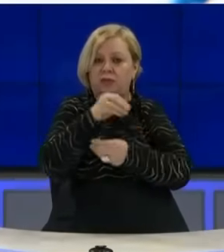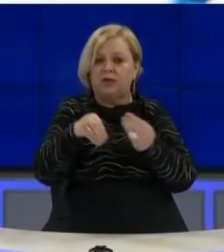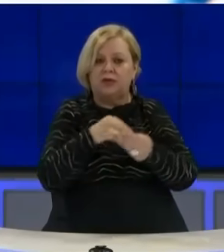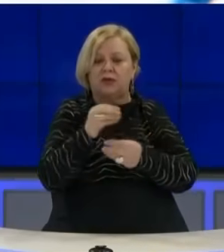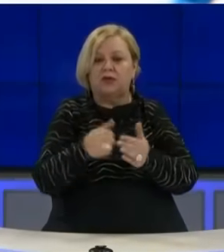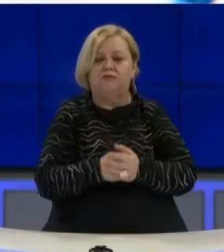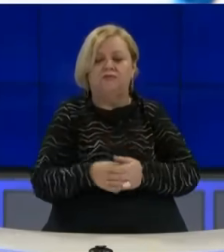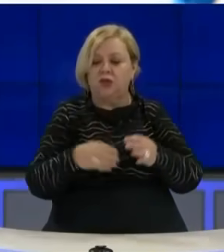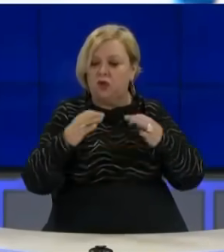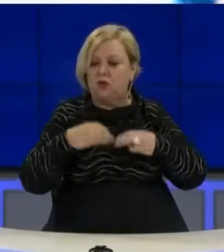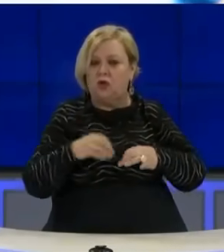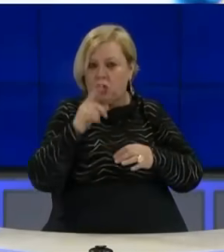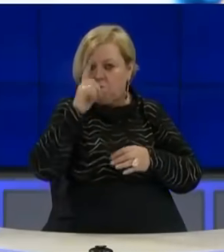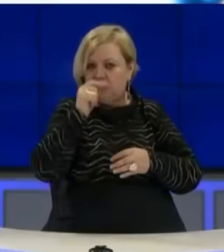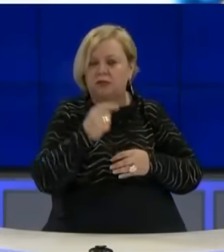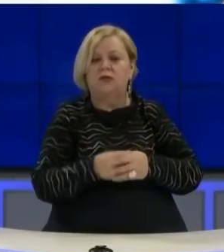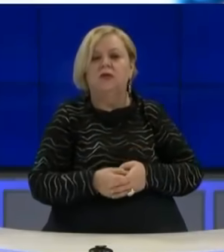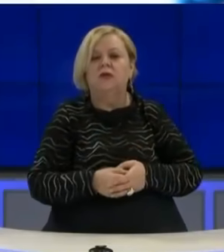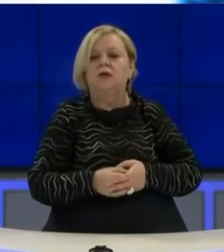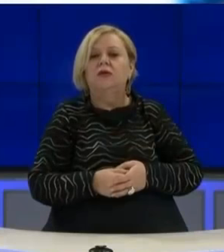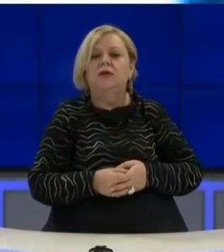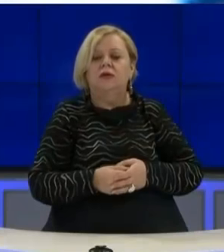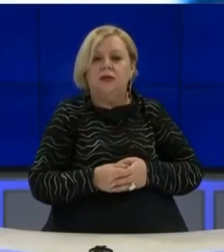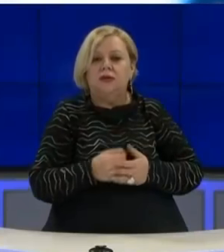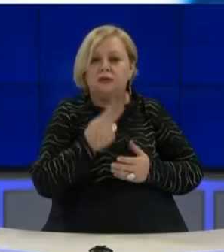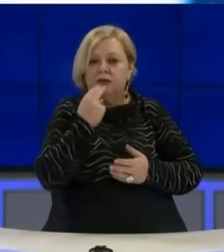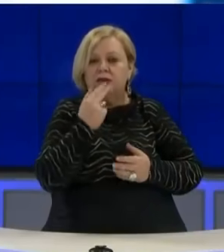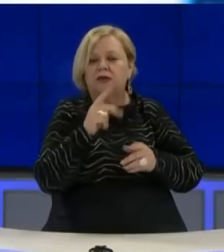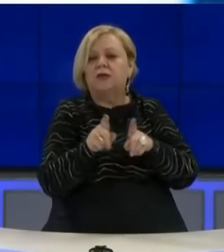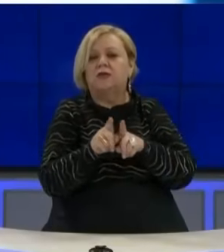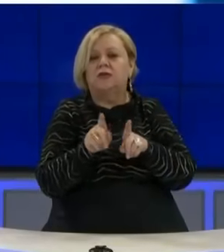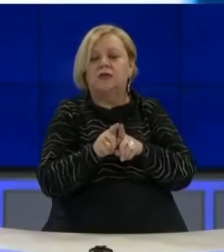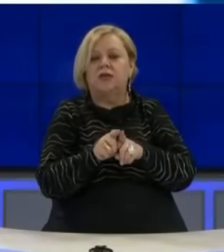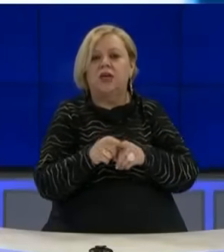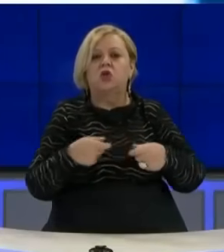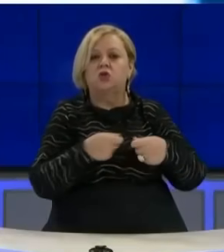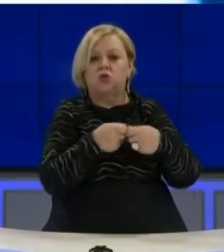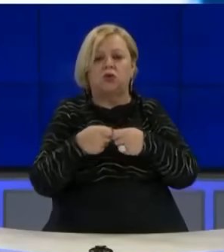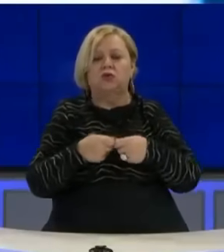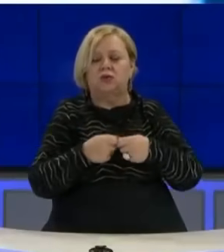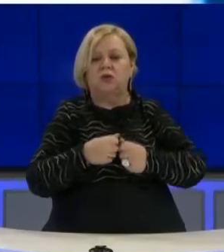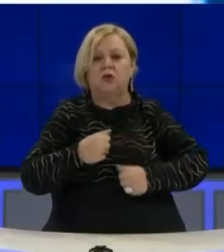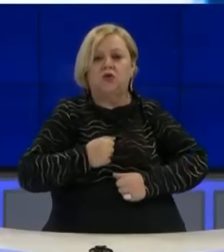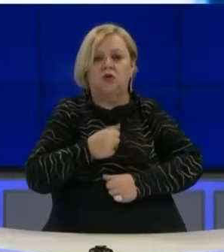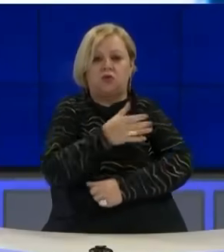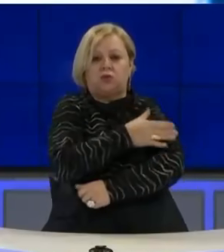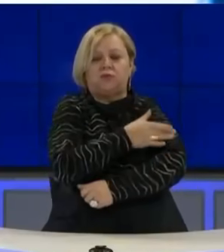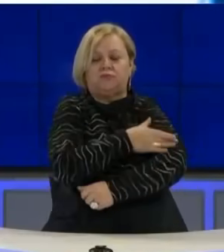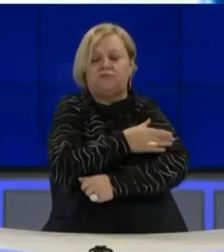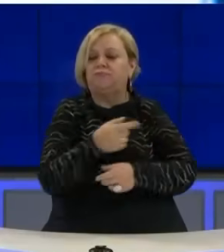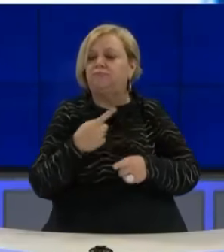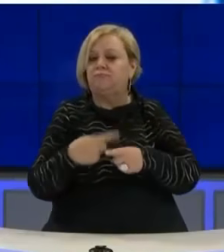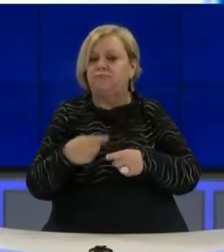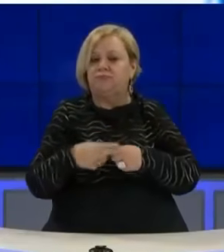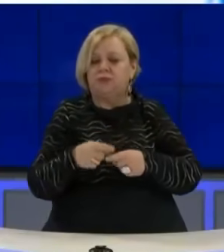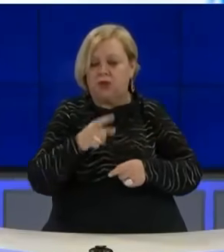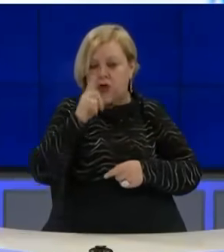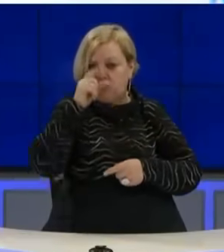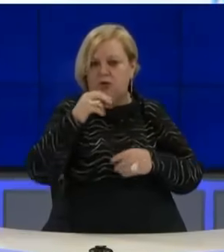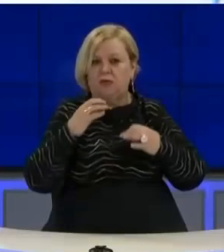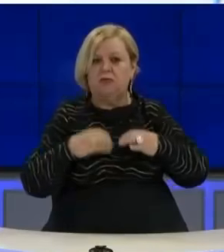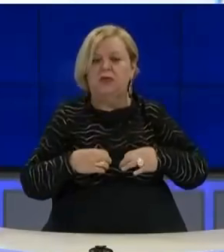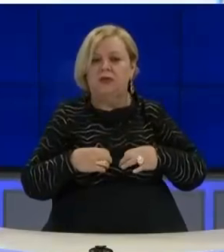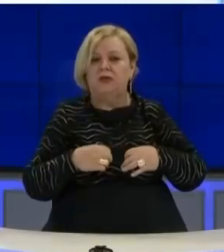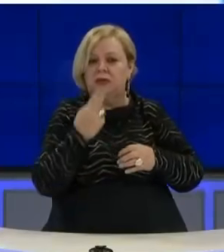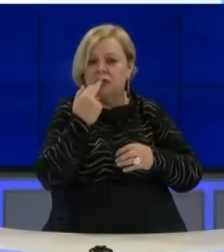bën kryetari i komunës së Skënderajt, Bekim Jashari dhe shoqatat e dala nga lufta UÇK-s. Me këtë rast, kryetari i komunës së